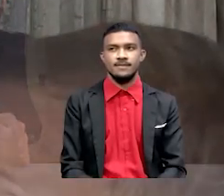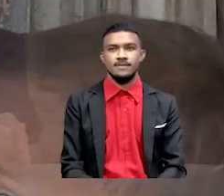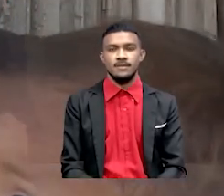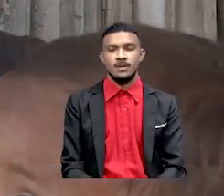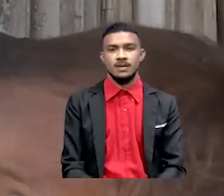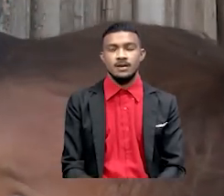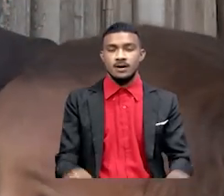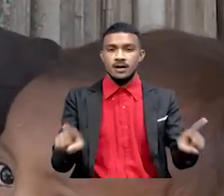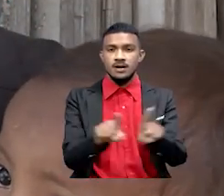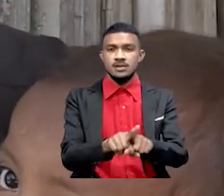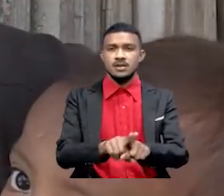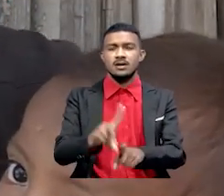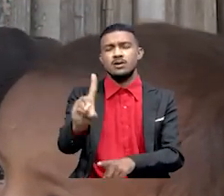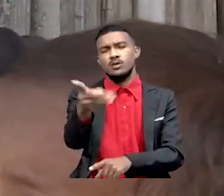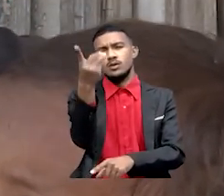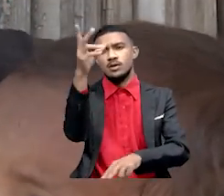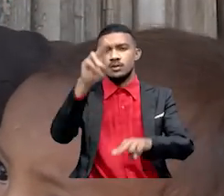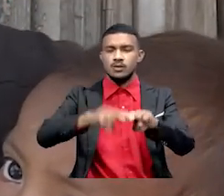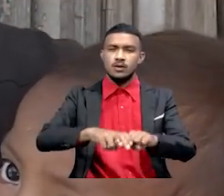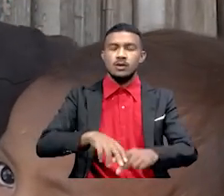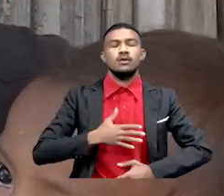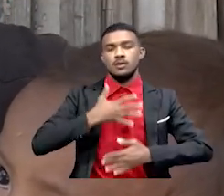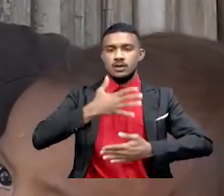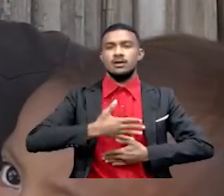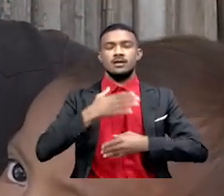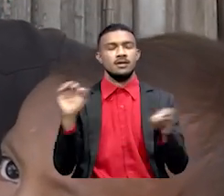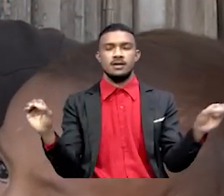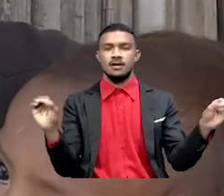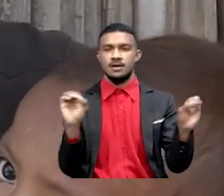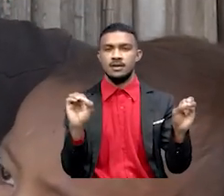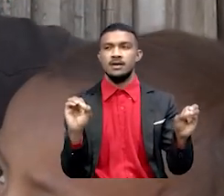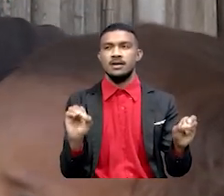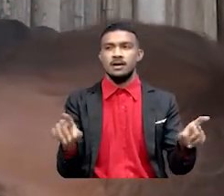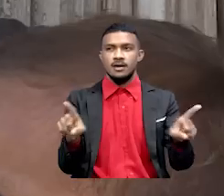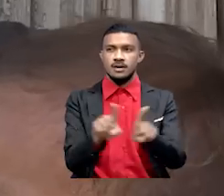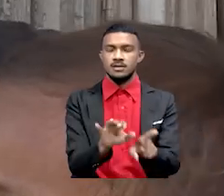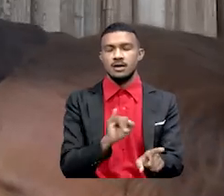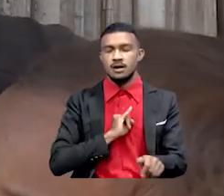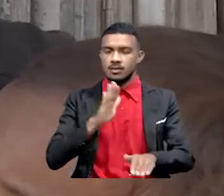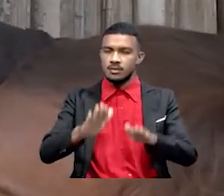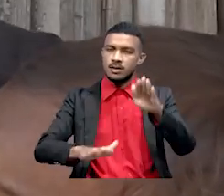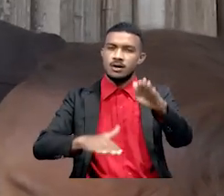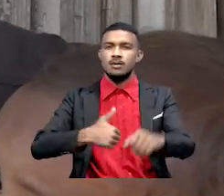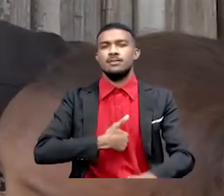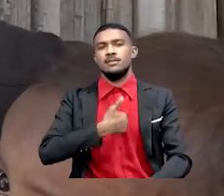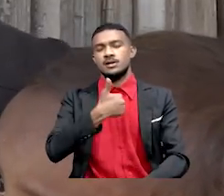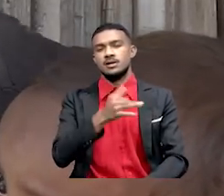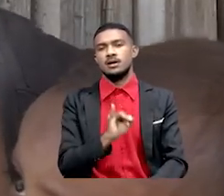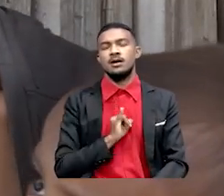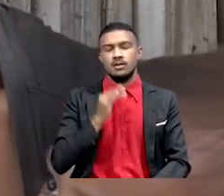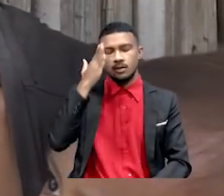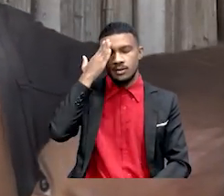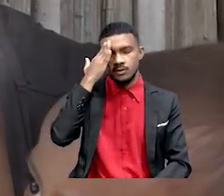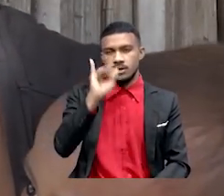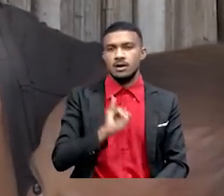Asal lorone atatur kontentine lahaida. Sa'abes hau lau mesak, hau